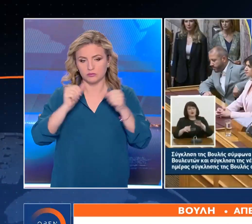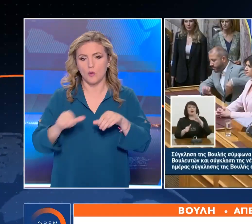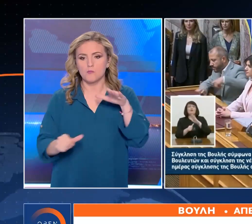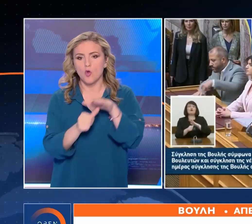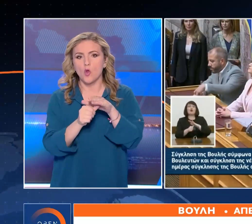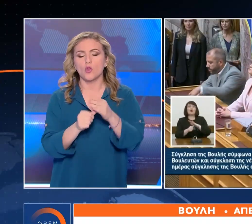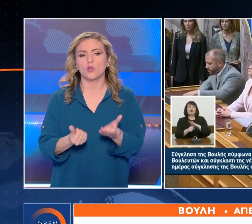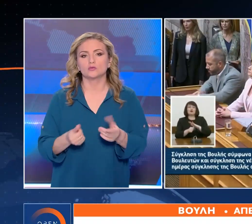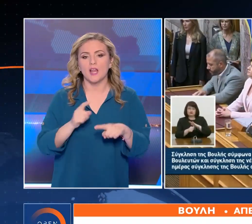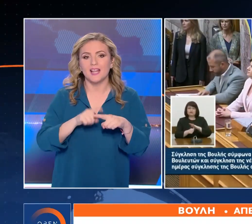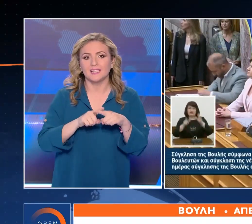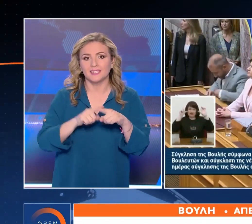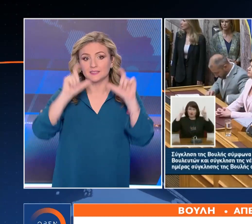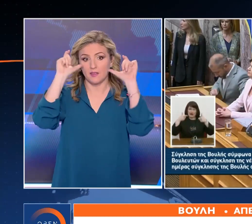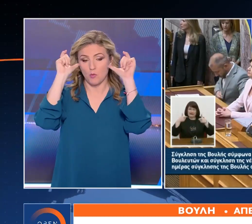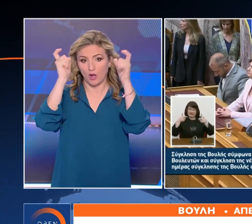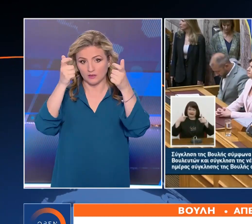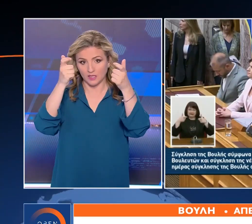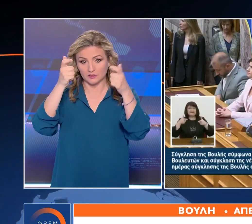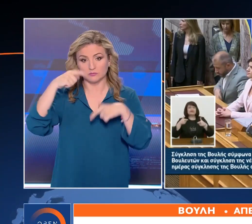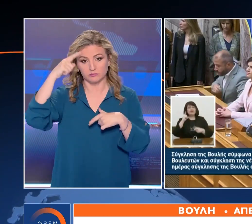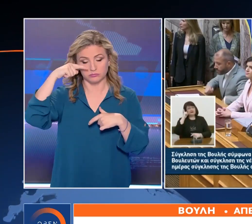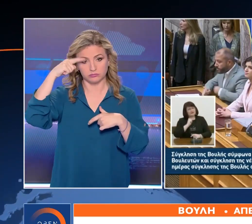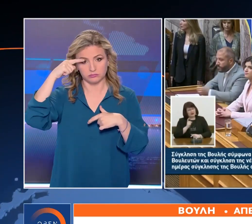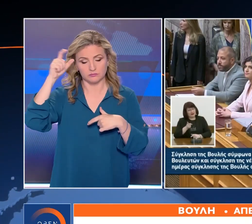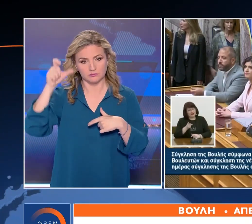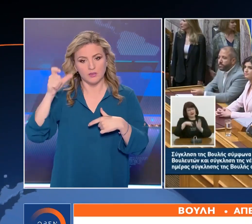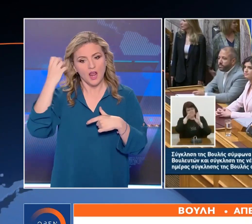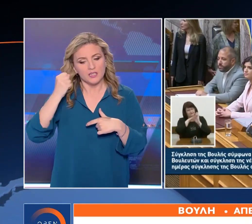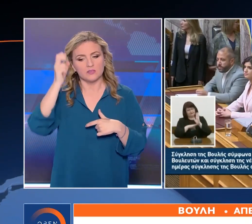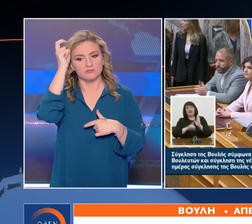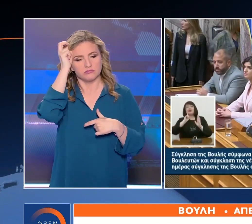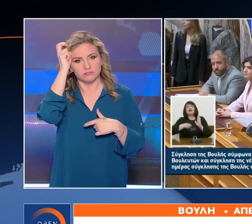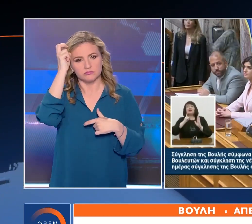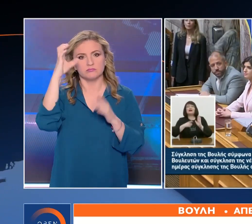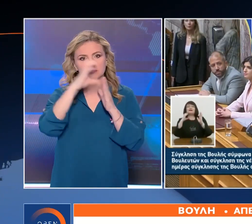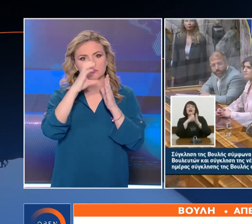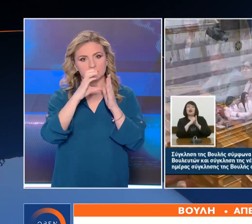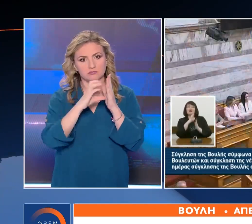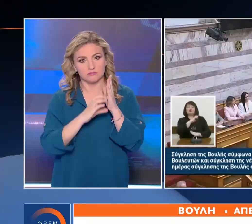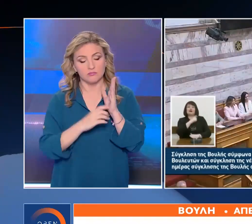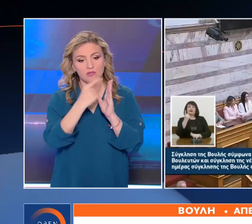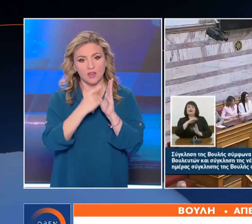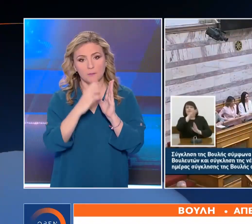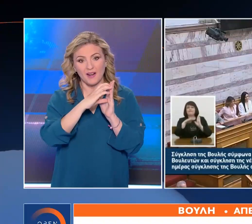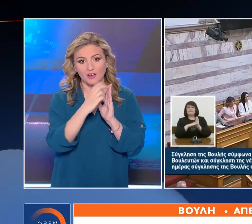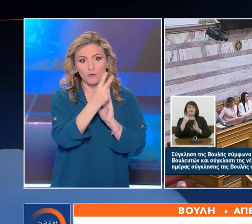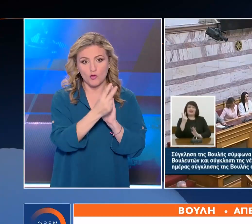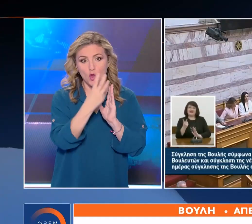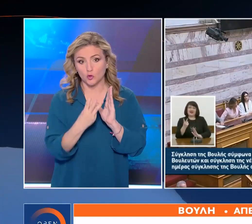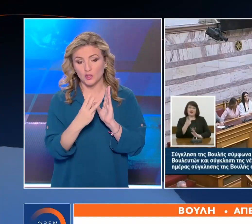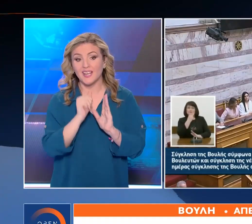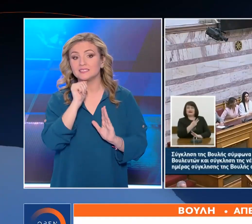Ελληνικής Δημοκρατίας, έχοντας υπόψη τις διατάξεις του άρθρου 41 παράγραφος 2 και 3